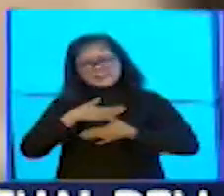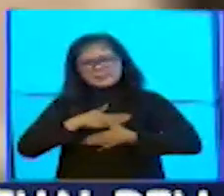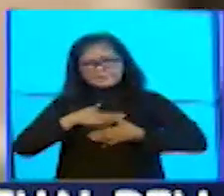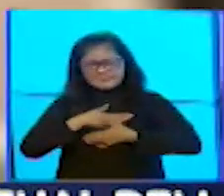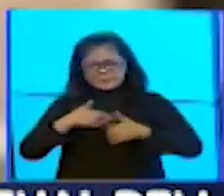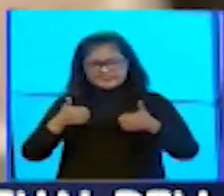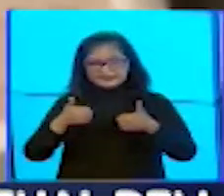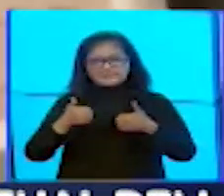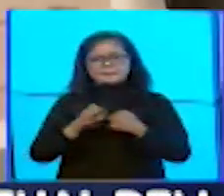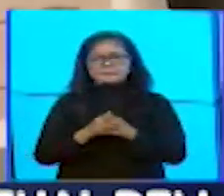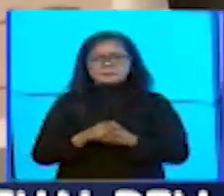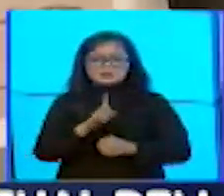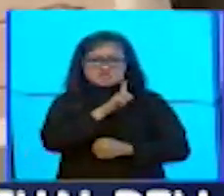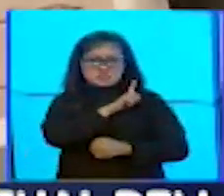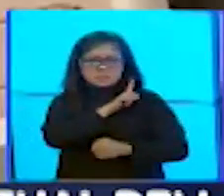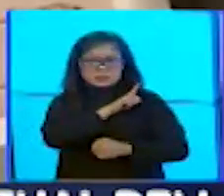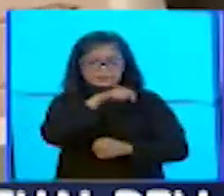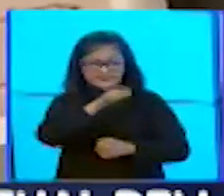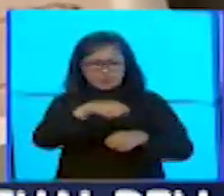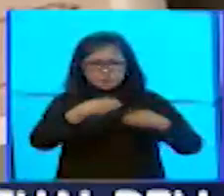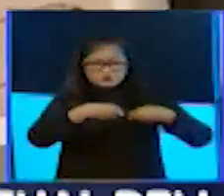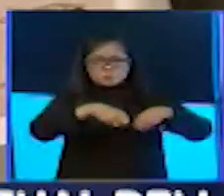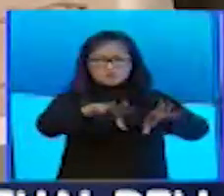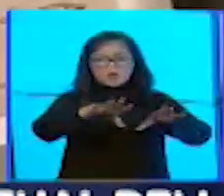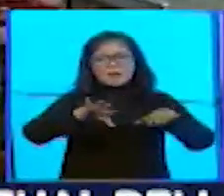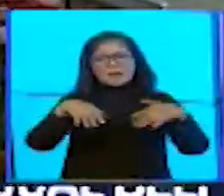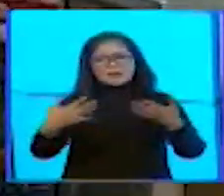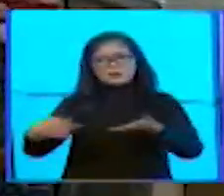pihak, tidak hanya bagi pedagang dan juga pengunjung yang membeli di